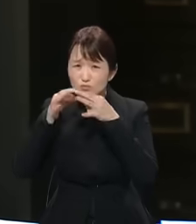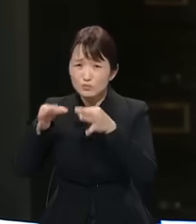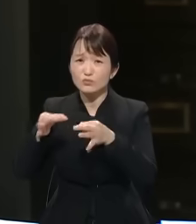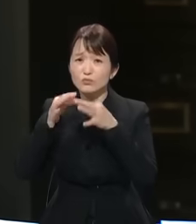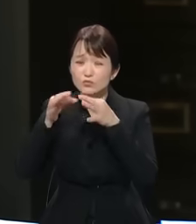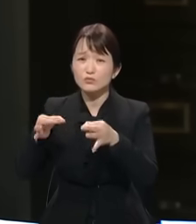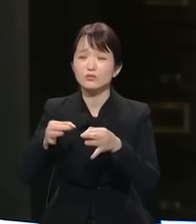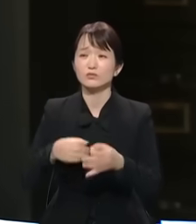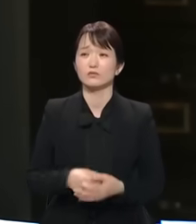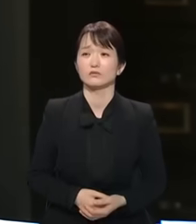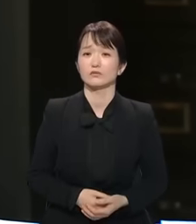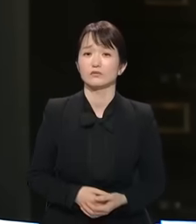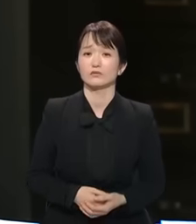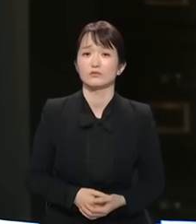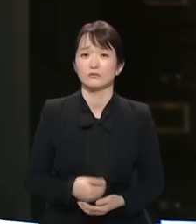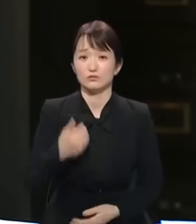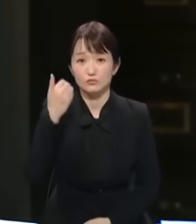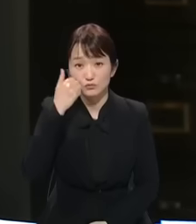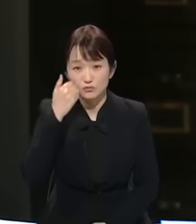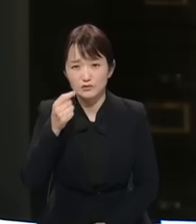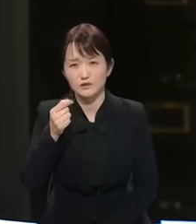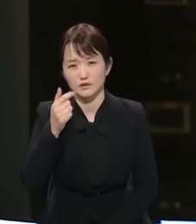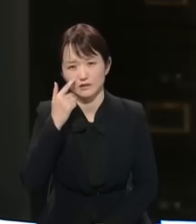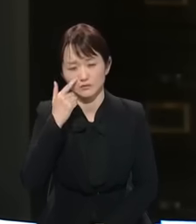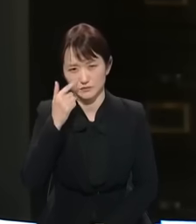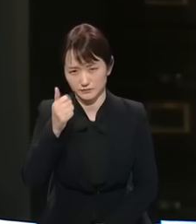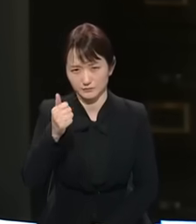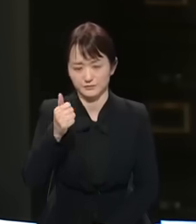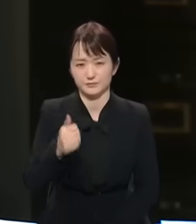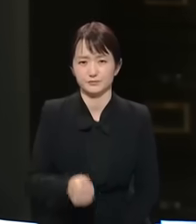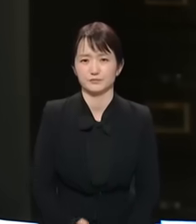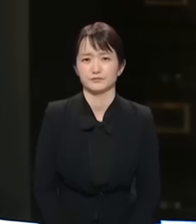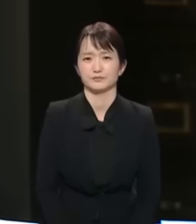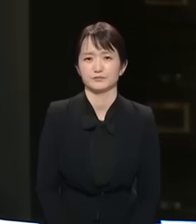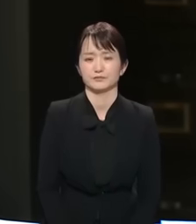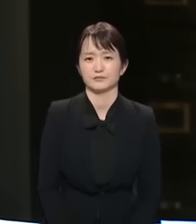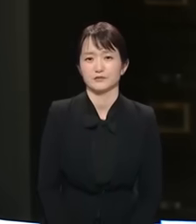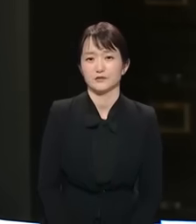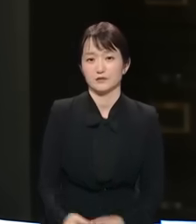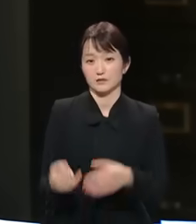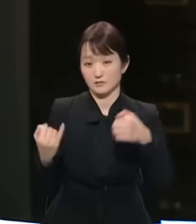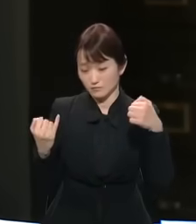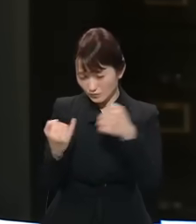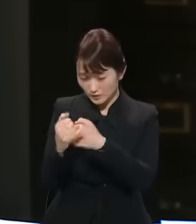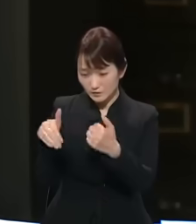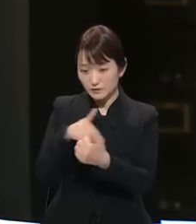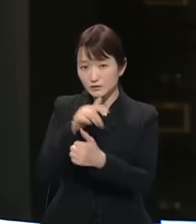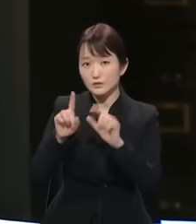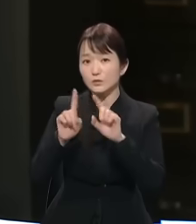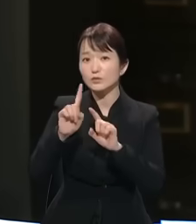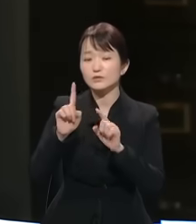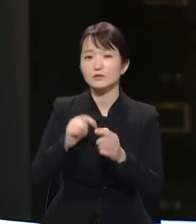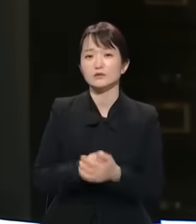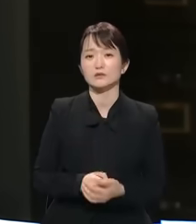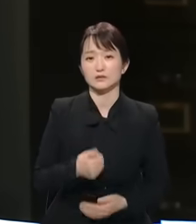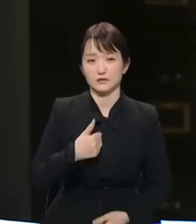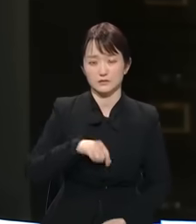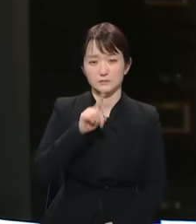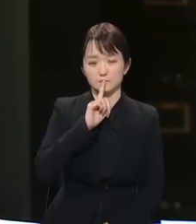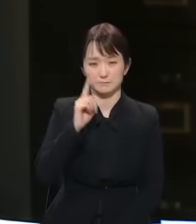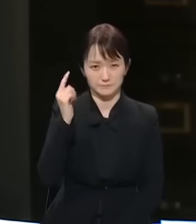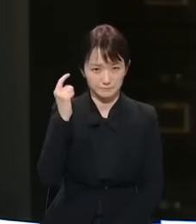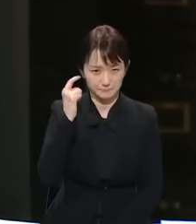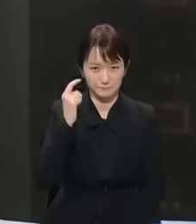이렇게 부르셨다고 해요. 바로 작은 아버지였습니다. 자, 폭행 당시 상황 어땠는지 제보자 아드님 얘기